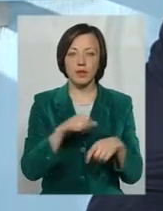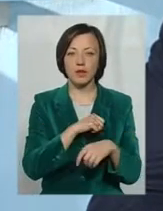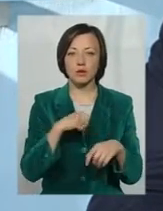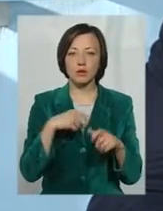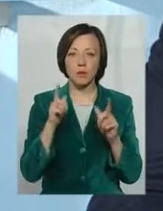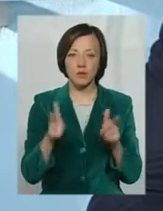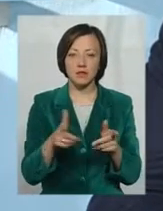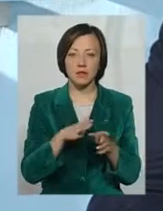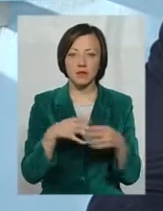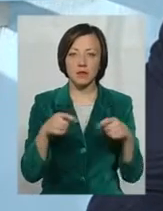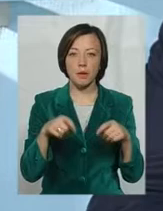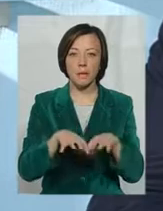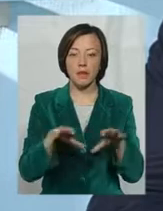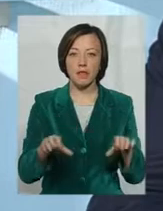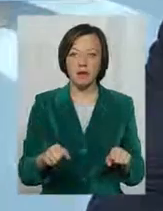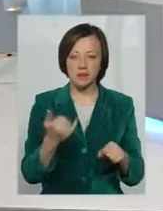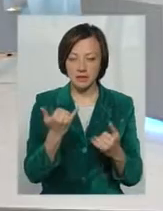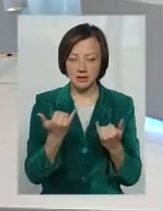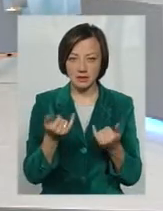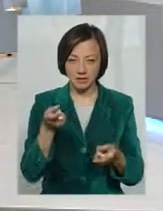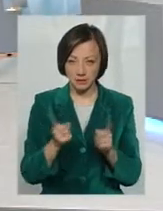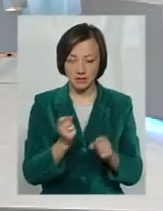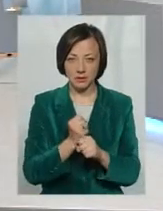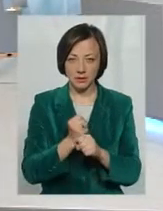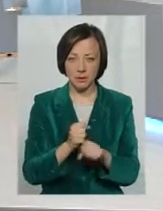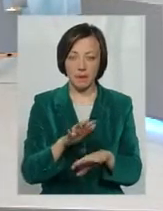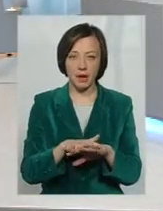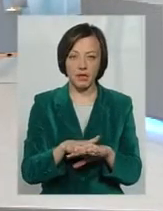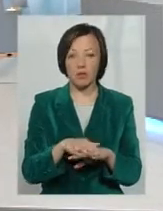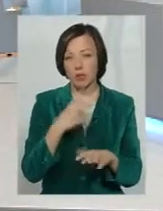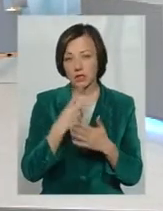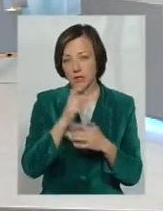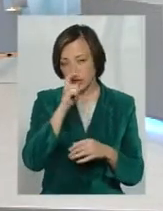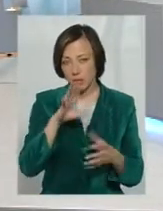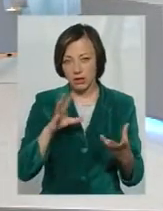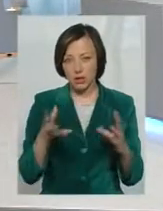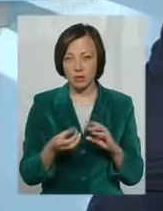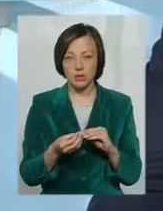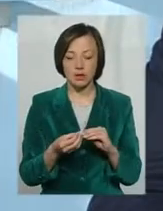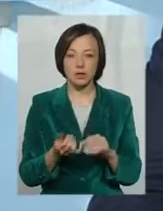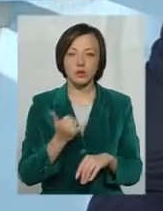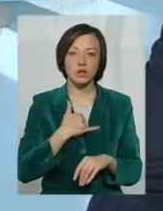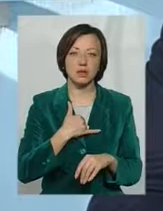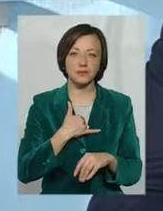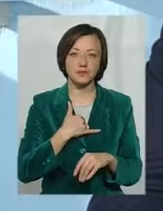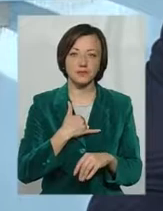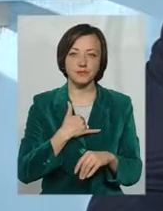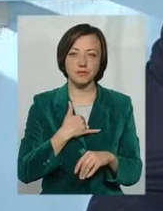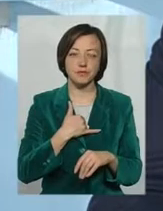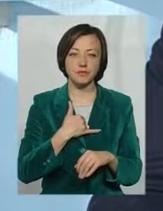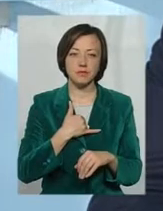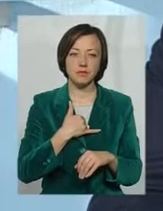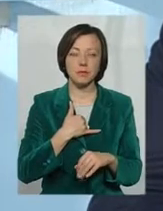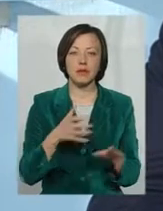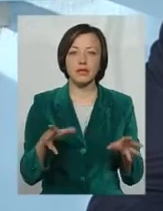реалізації майна з балансів діючих банків. І тут показали доволі непогані результати. До нас